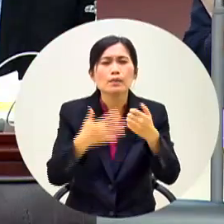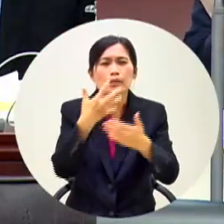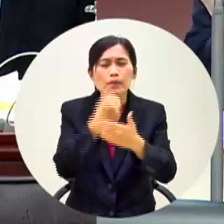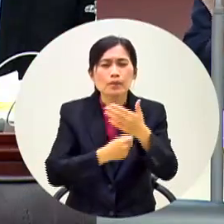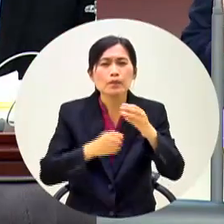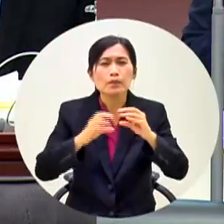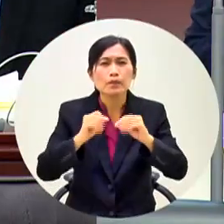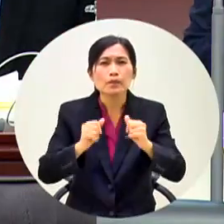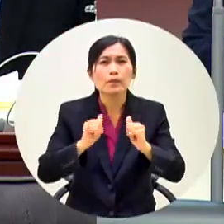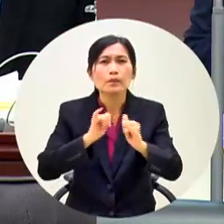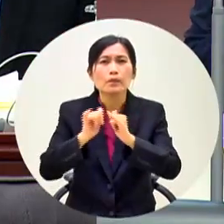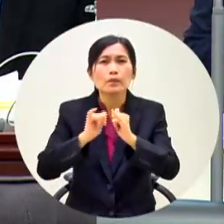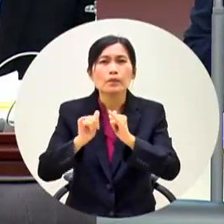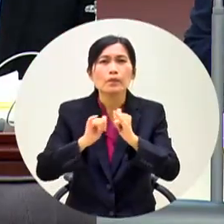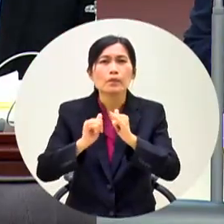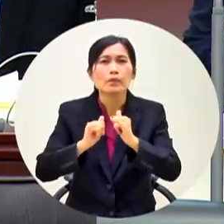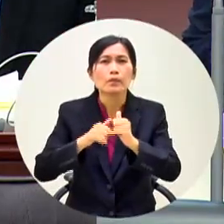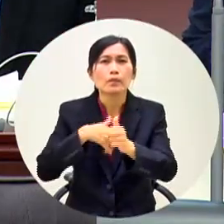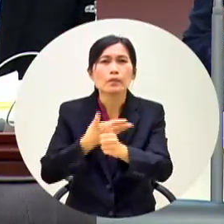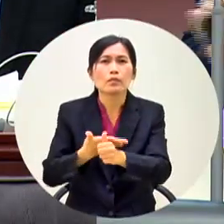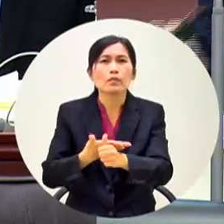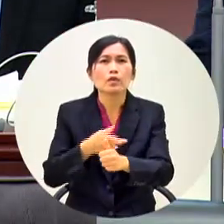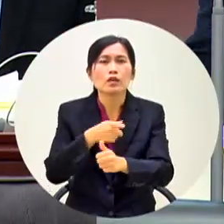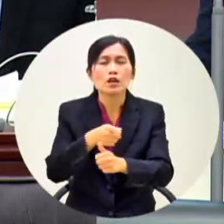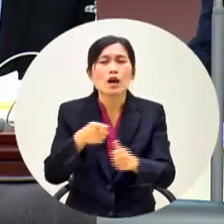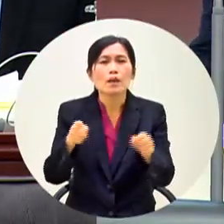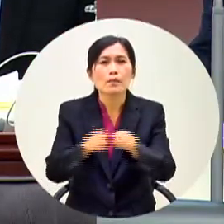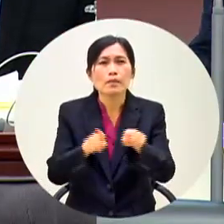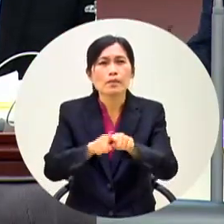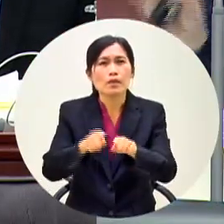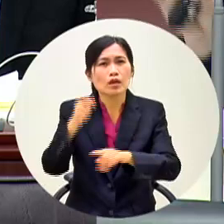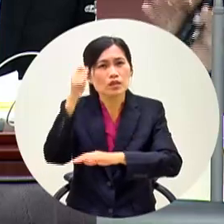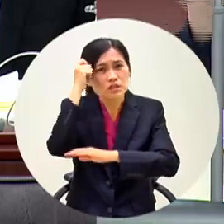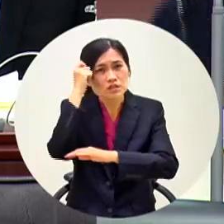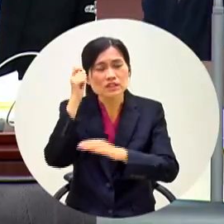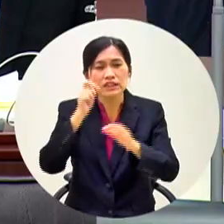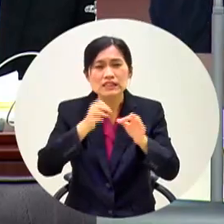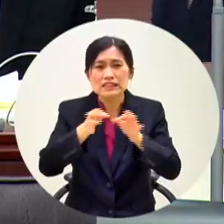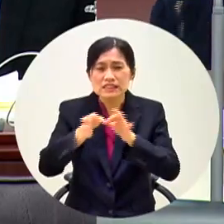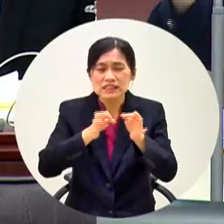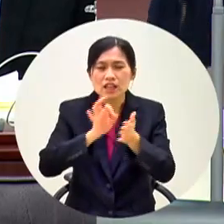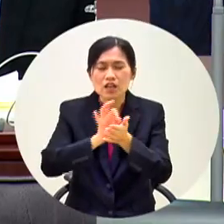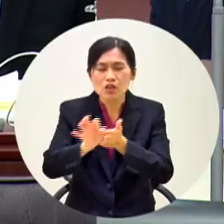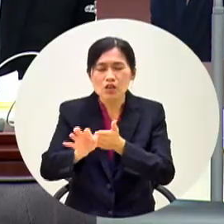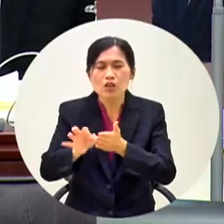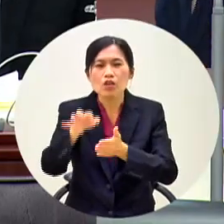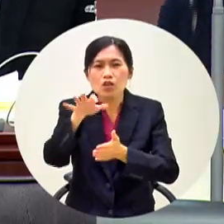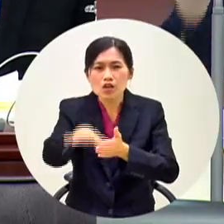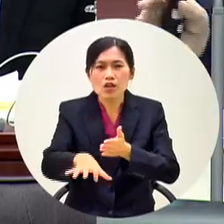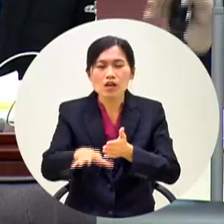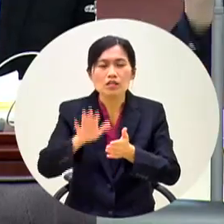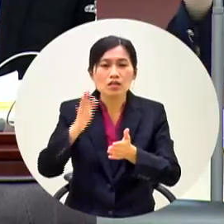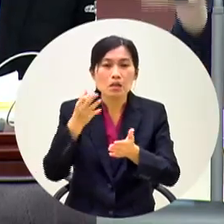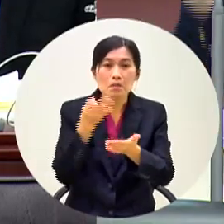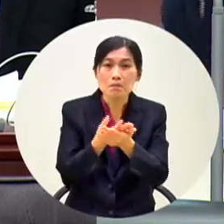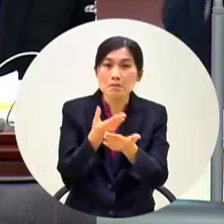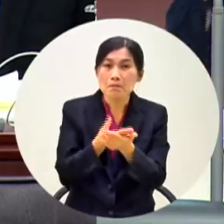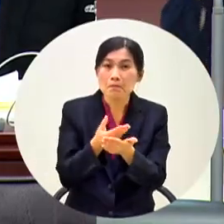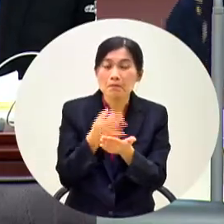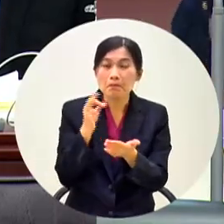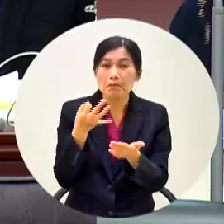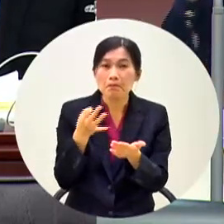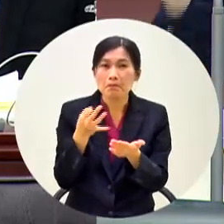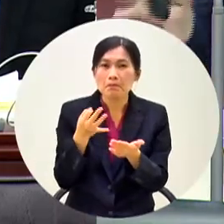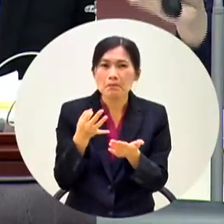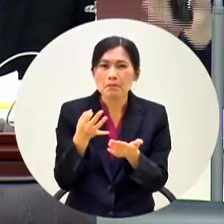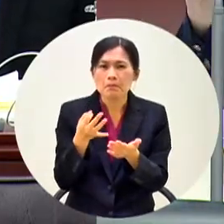它就是一般的住宅用地、商业用地之类的，然后呢，它的这个所赔偿的金额就会要提高